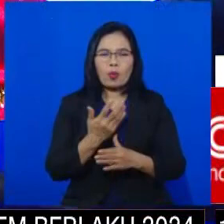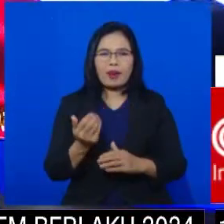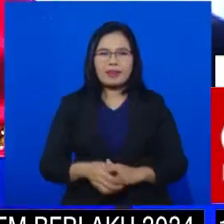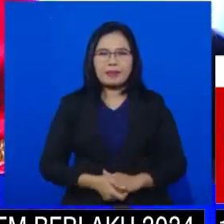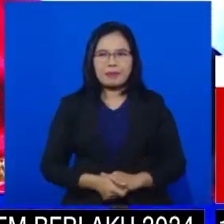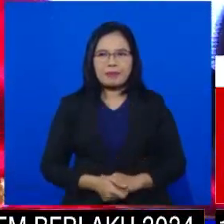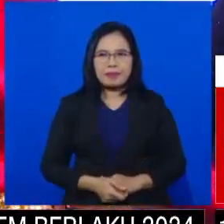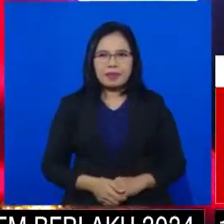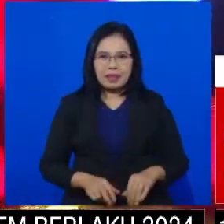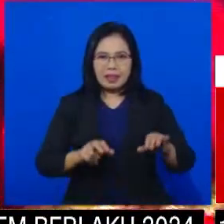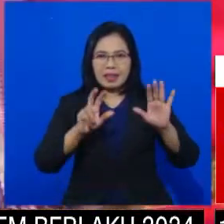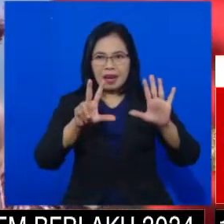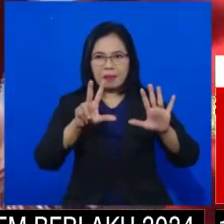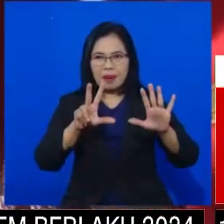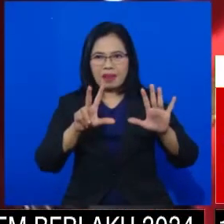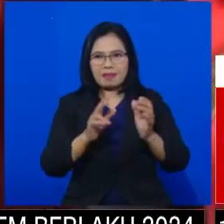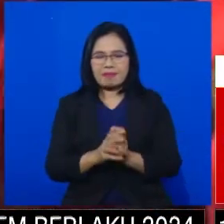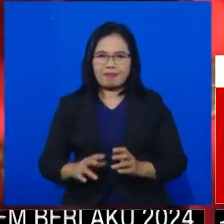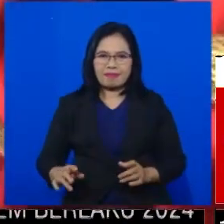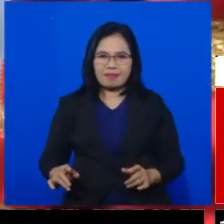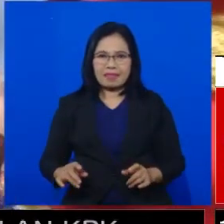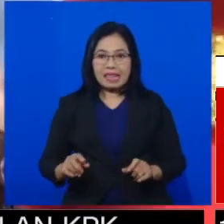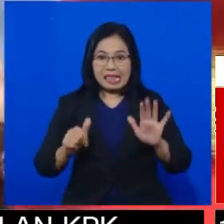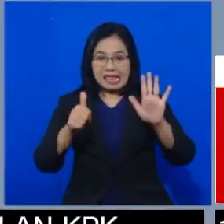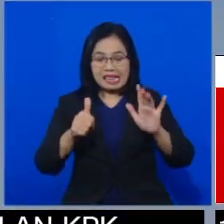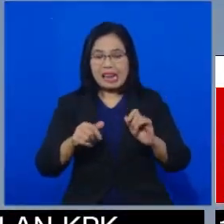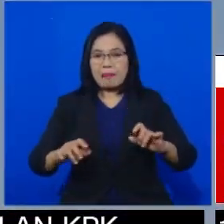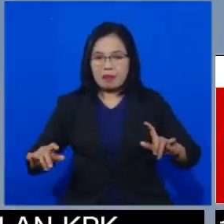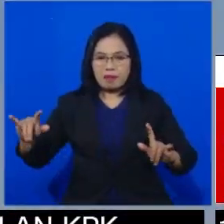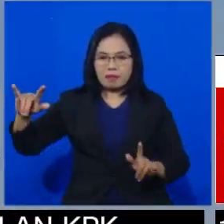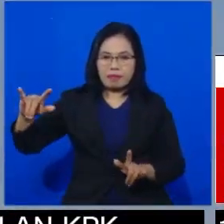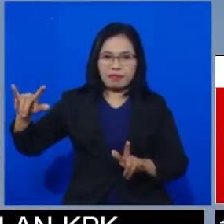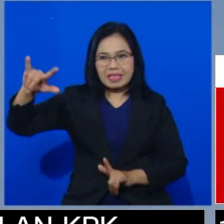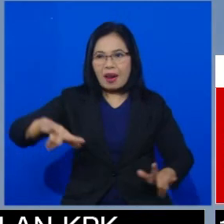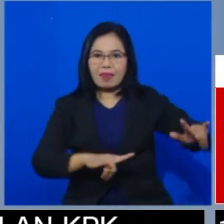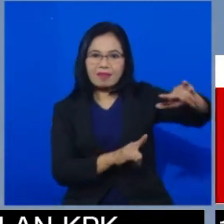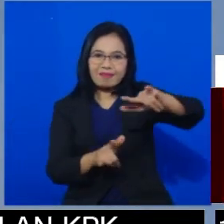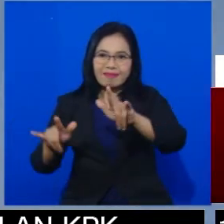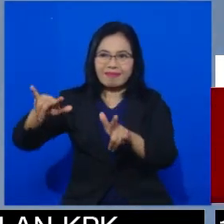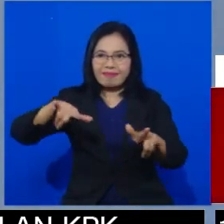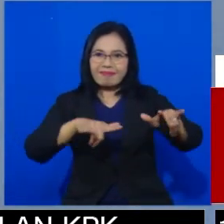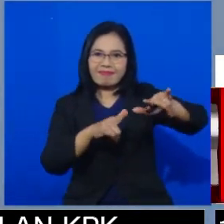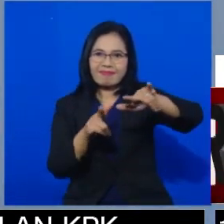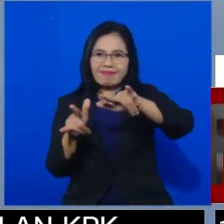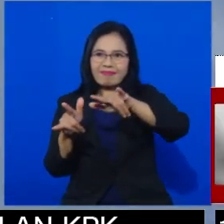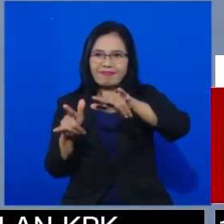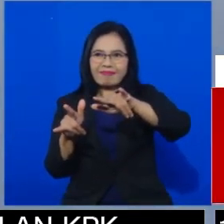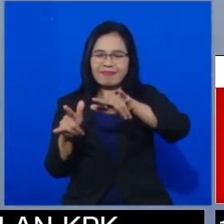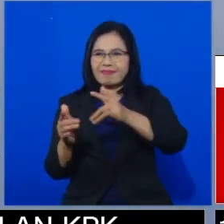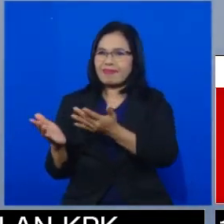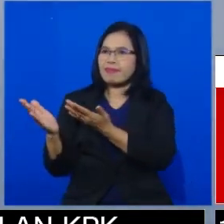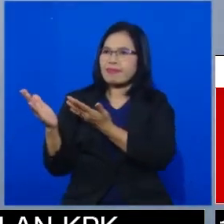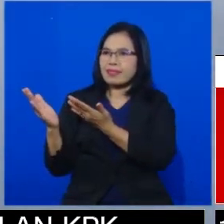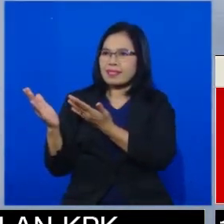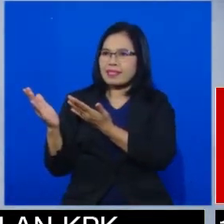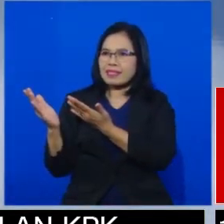Dengan 8 jenis manuver, ke-6 pesawat ini terbang beriringan hingga terbang terbalik di langit Pangkalan Udara atau